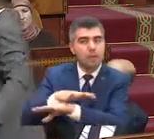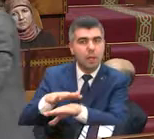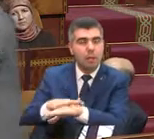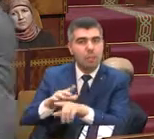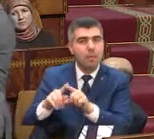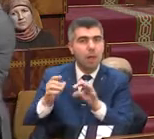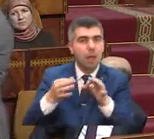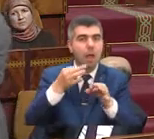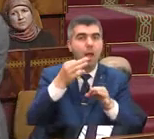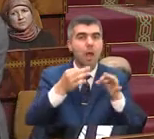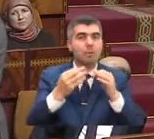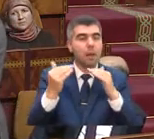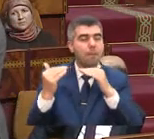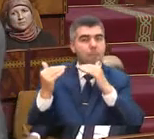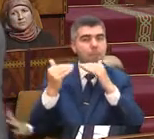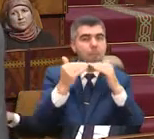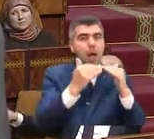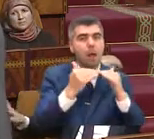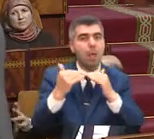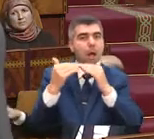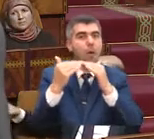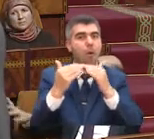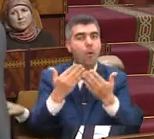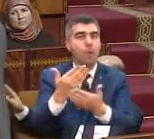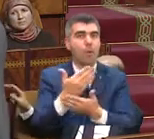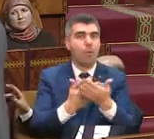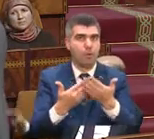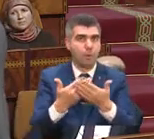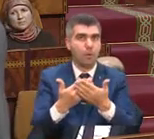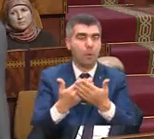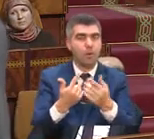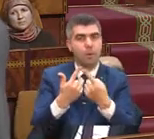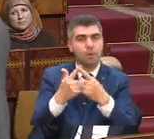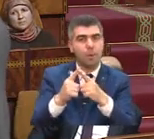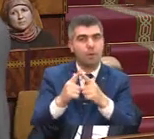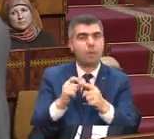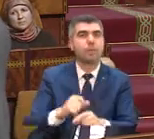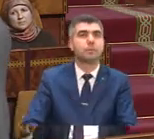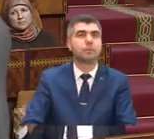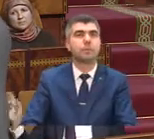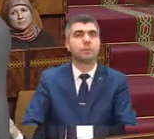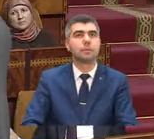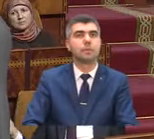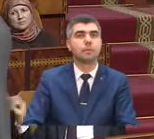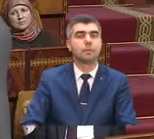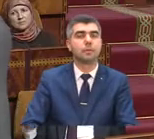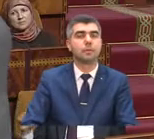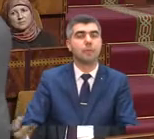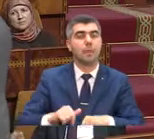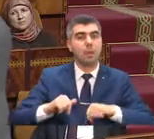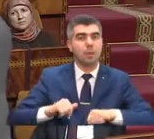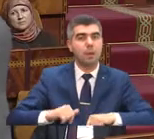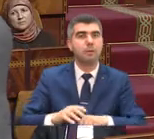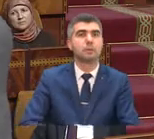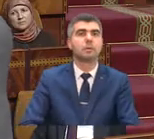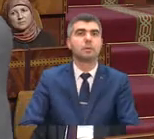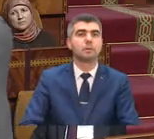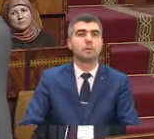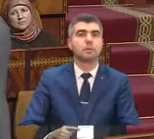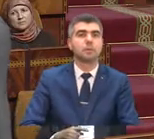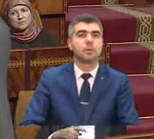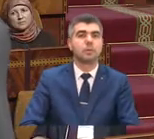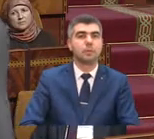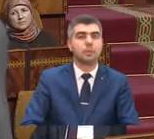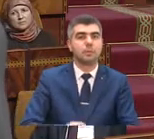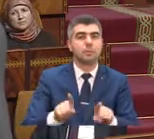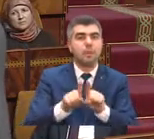عادلة في وكذلك على المجالات الجهوية. سيد الوزير، هناك